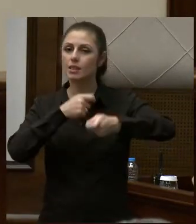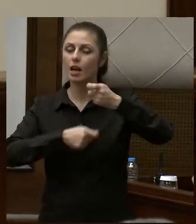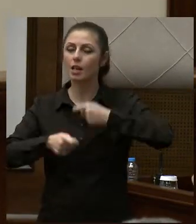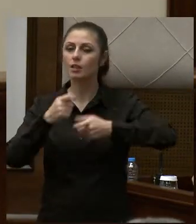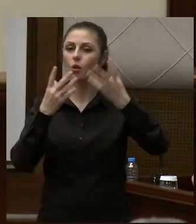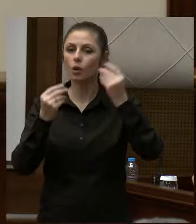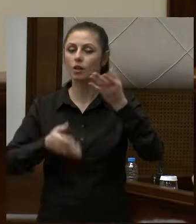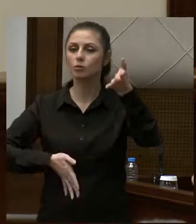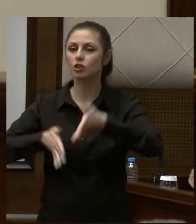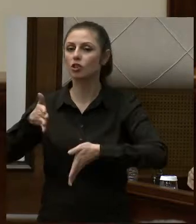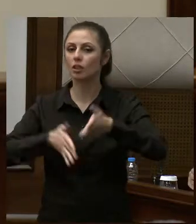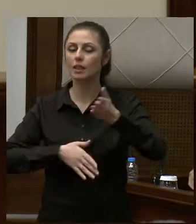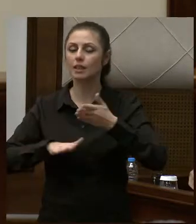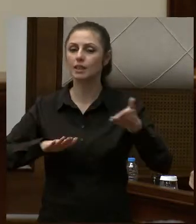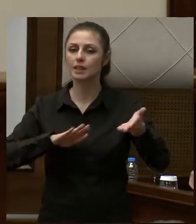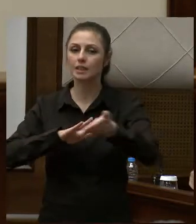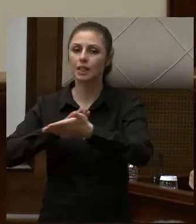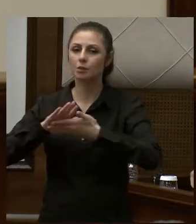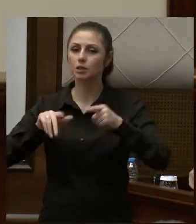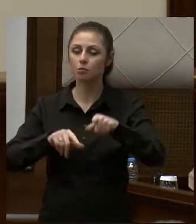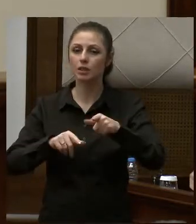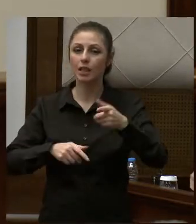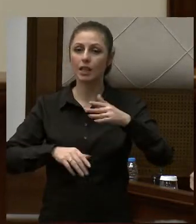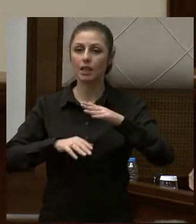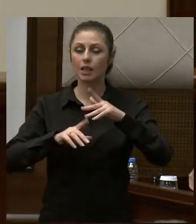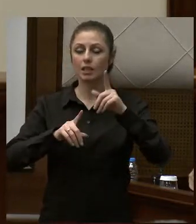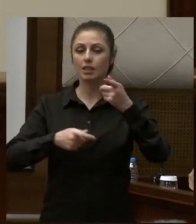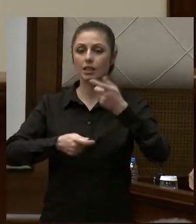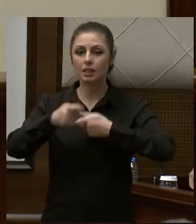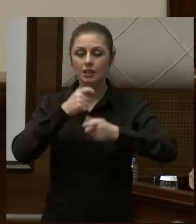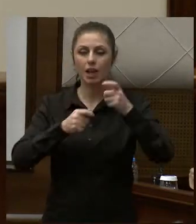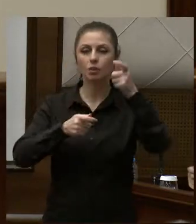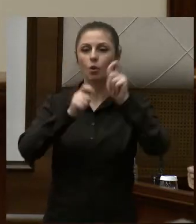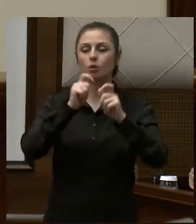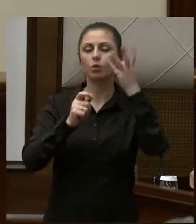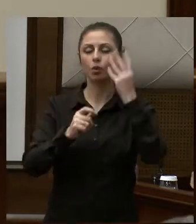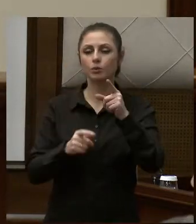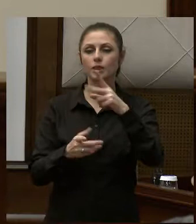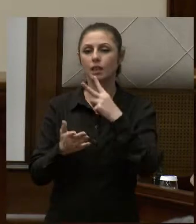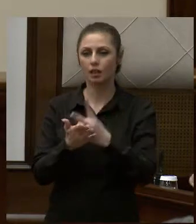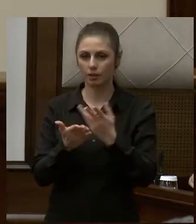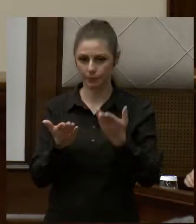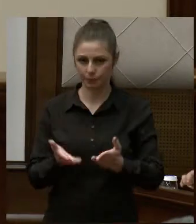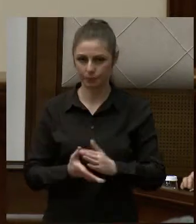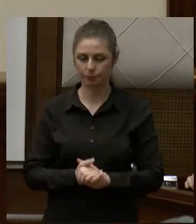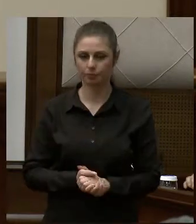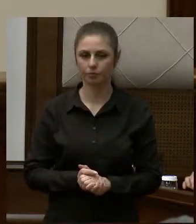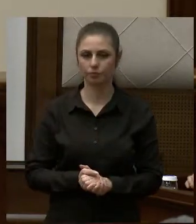sokak ve caddelerin zemin katlarında ticaret uygulaması yapılması hususunun müzakeresi ve karara